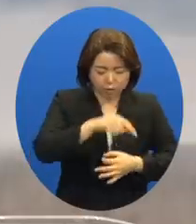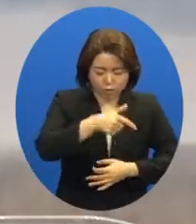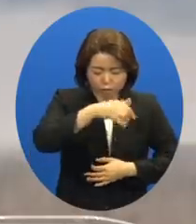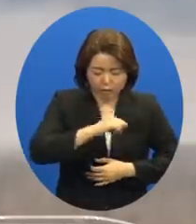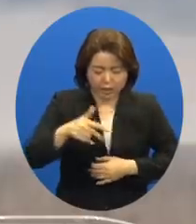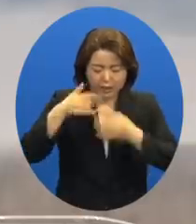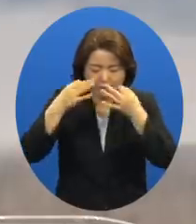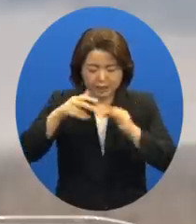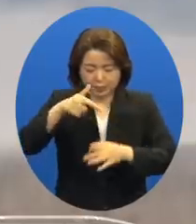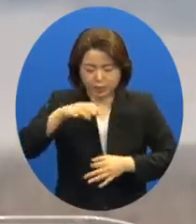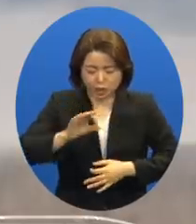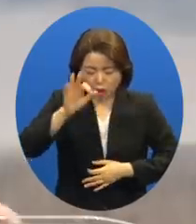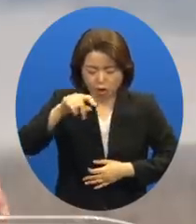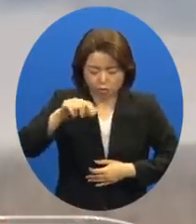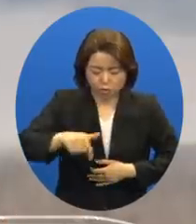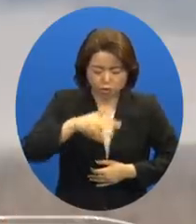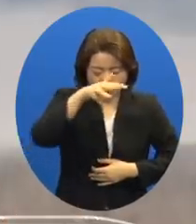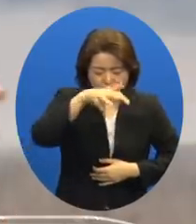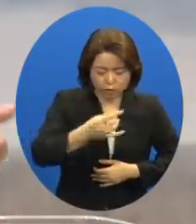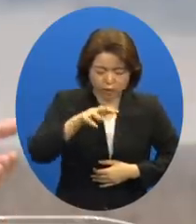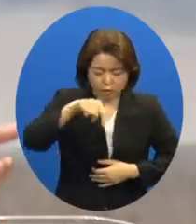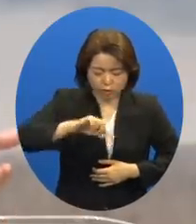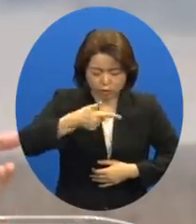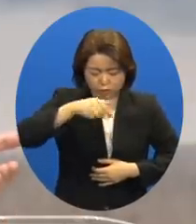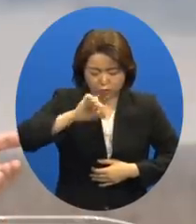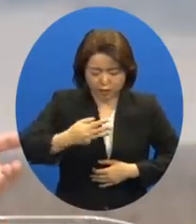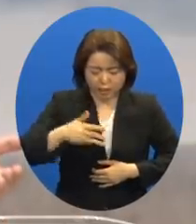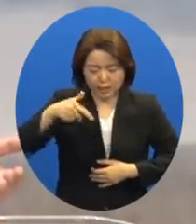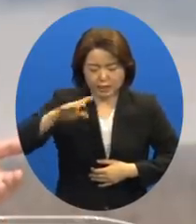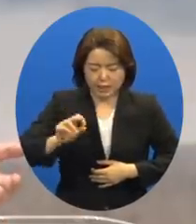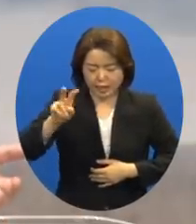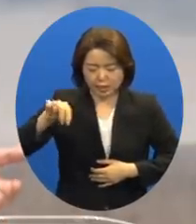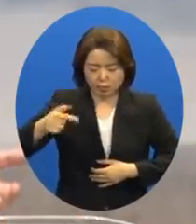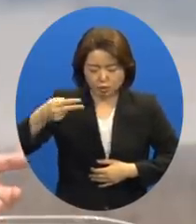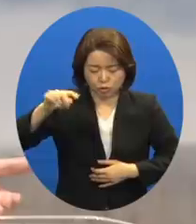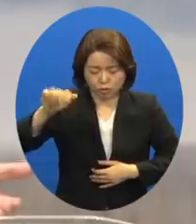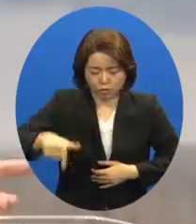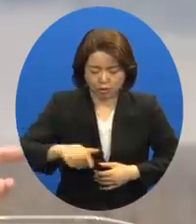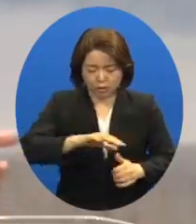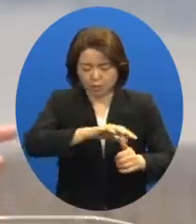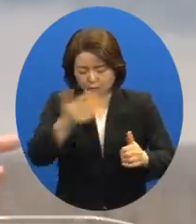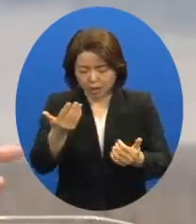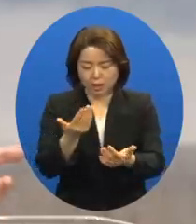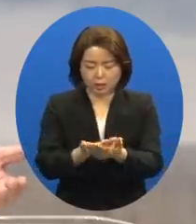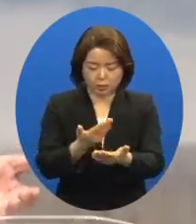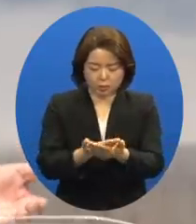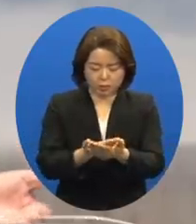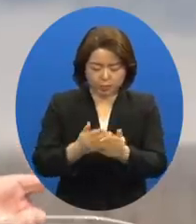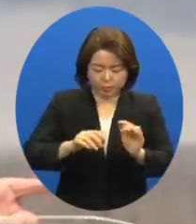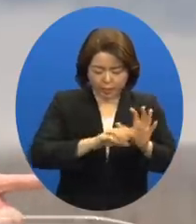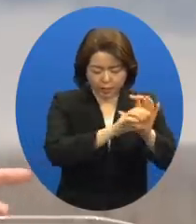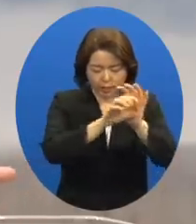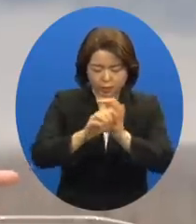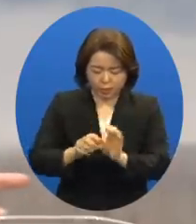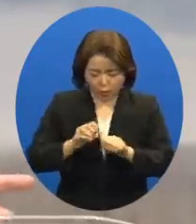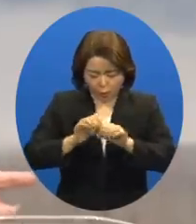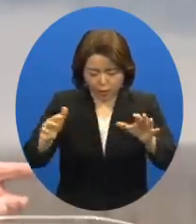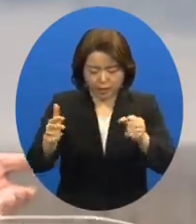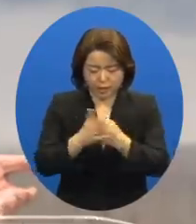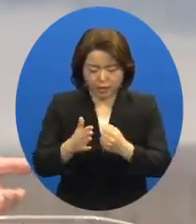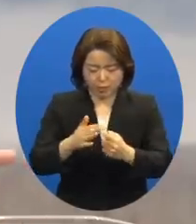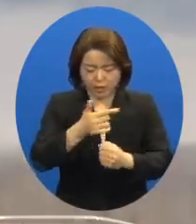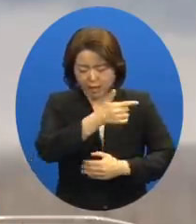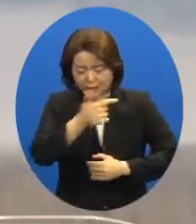목사님, 최충렬 선교사님, 장문석 집사님 속히 석방되게 해 주옵소서. 코로나19 확산으로 인하여